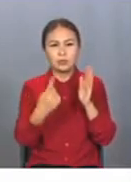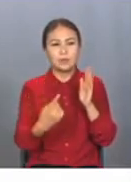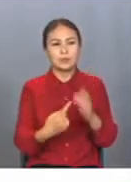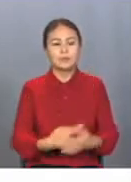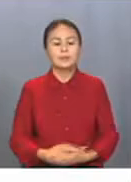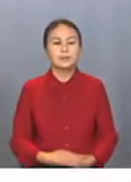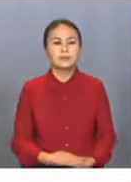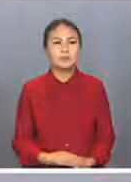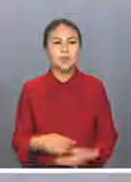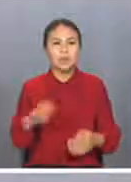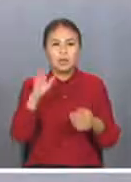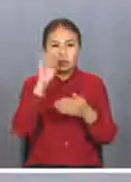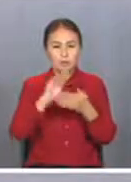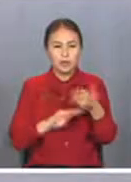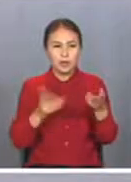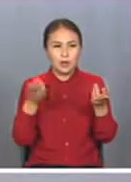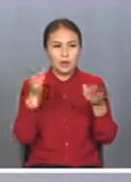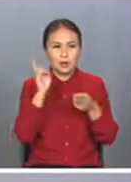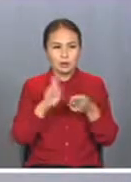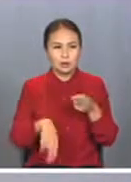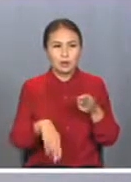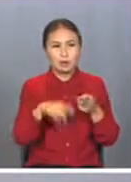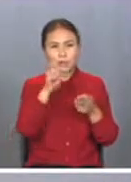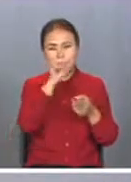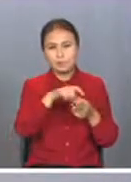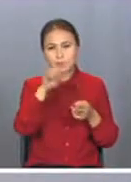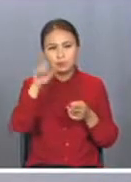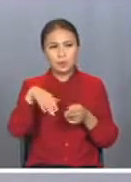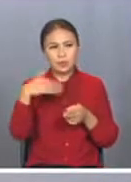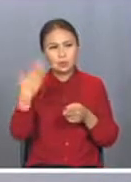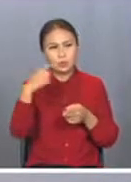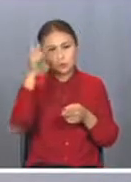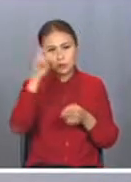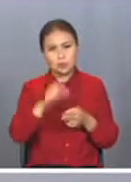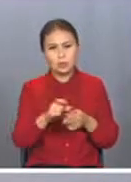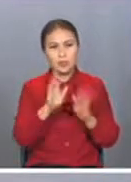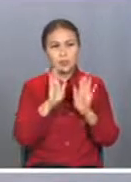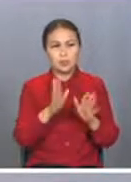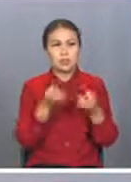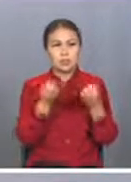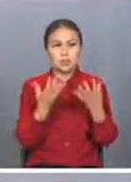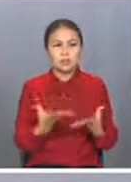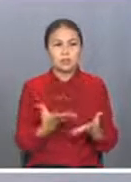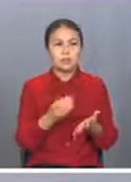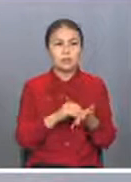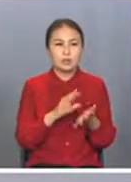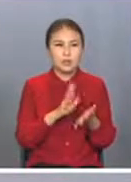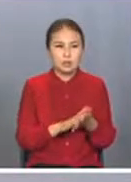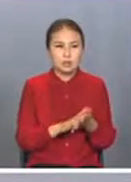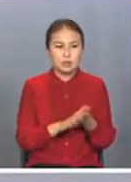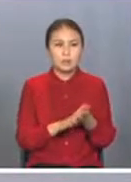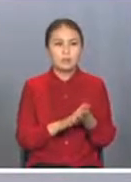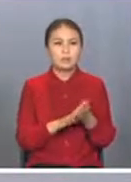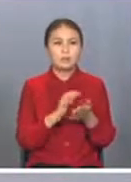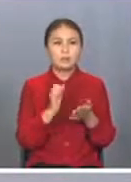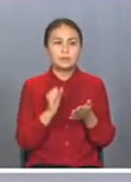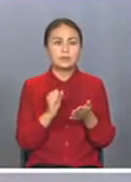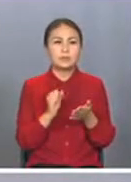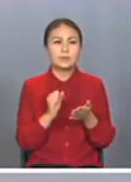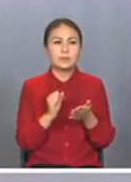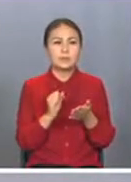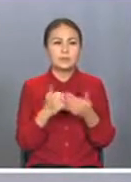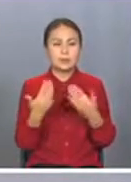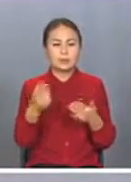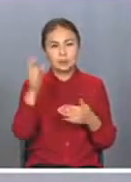Жіктеу аяқталды. Бағанымыздың оң жағында тек қана жай сандар орналасады. Ал енді осы